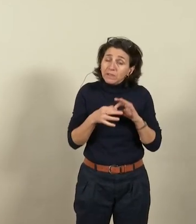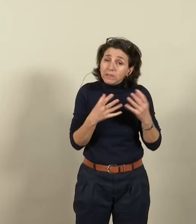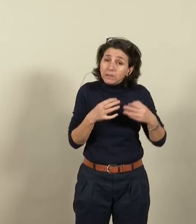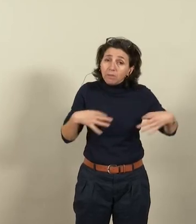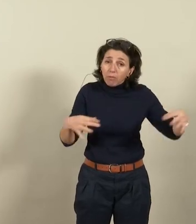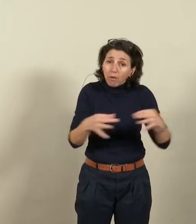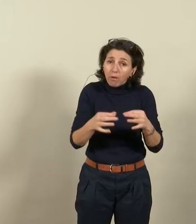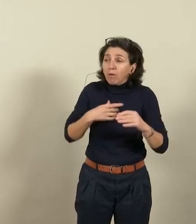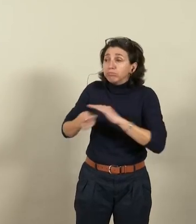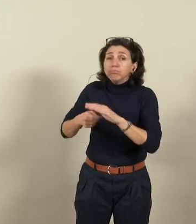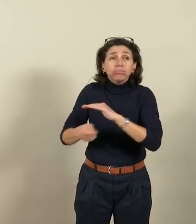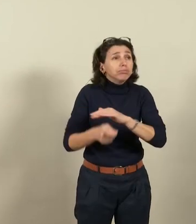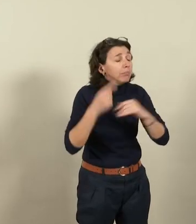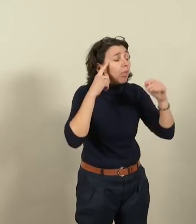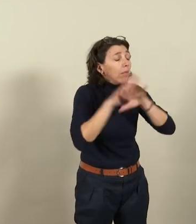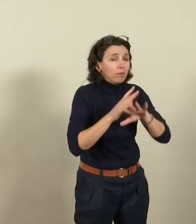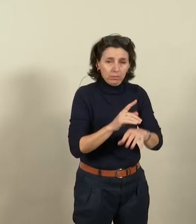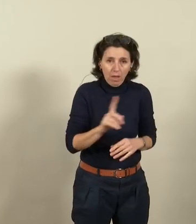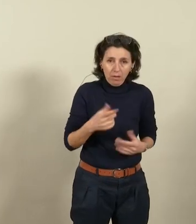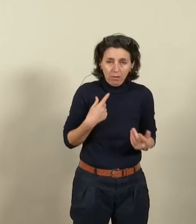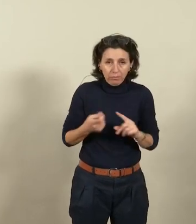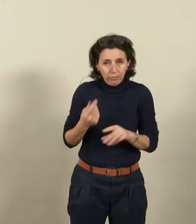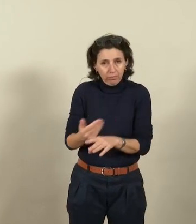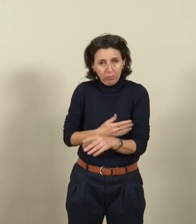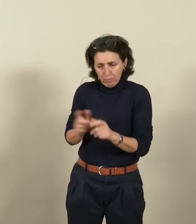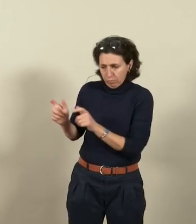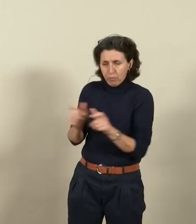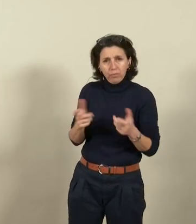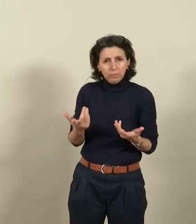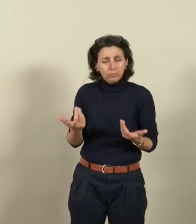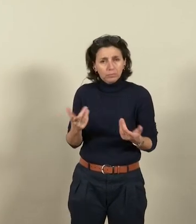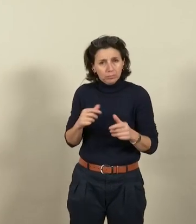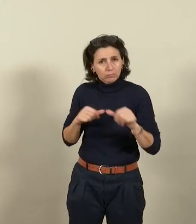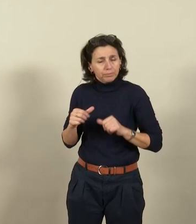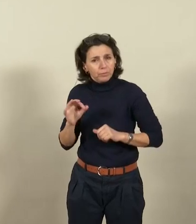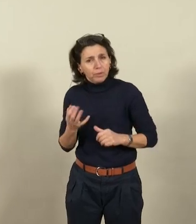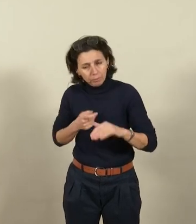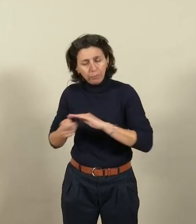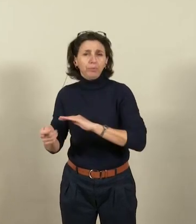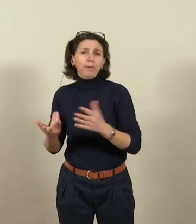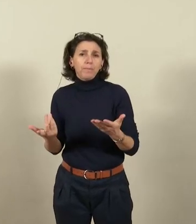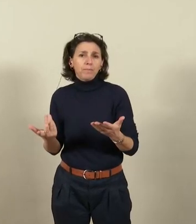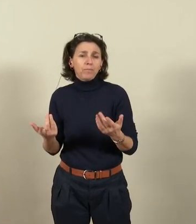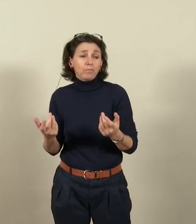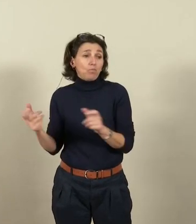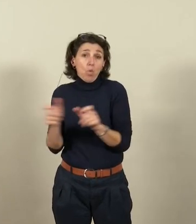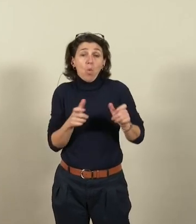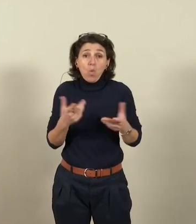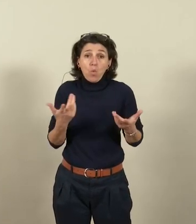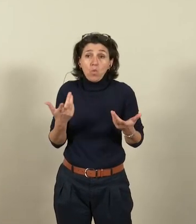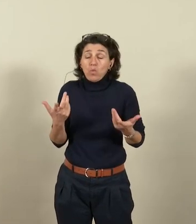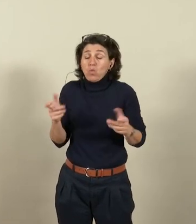comme ça on doit on doiv on doit vérifier la